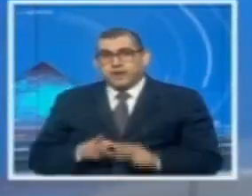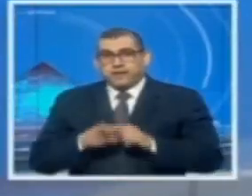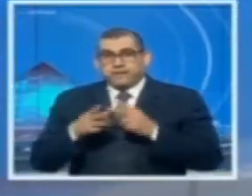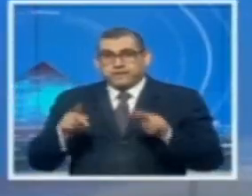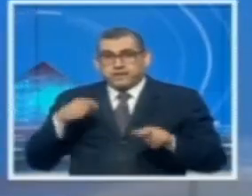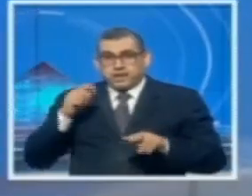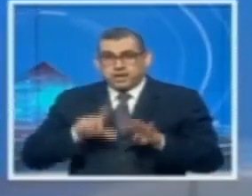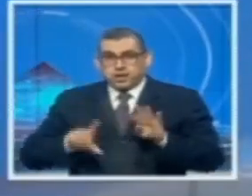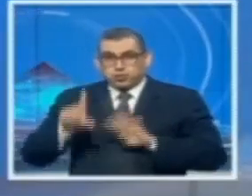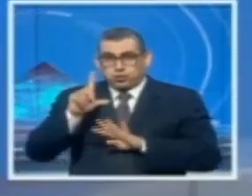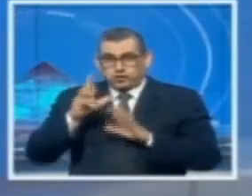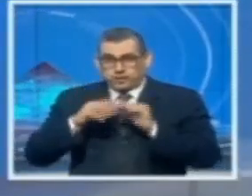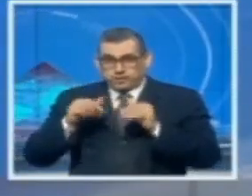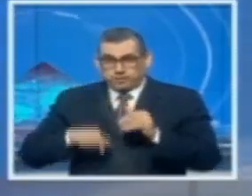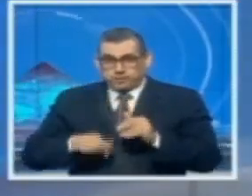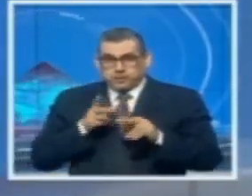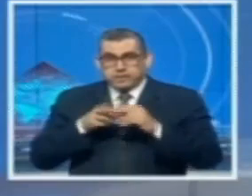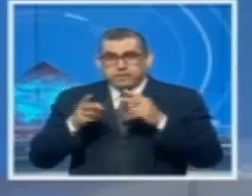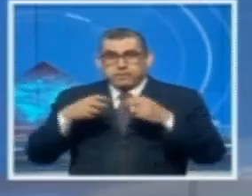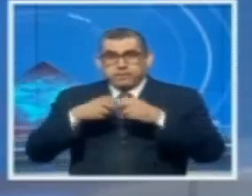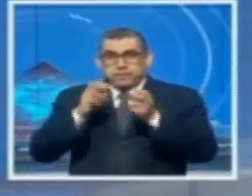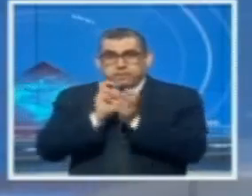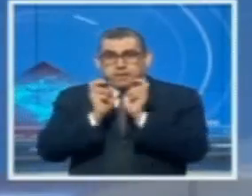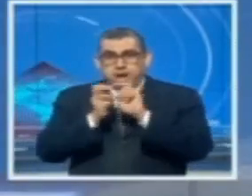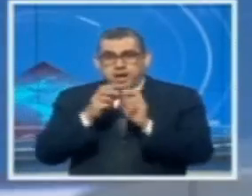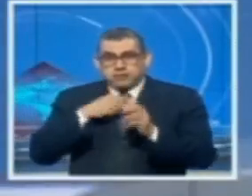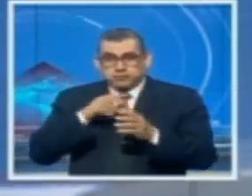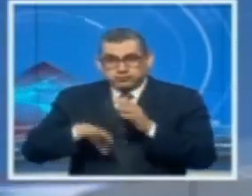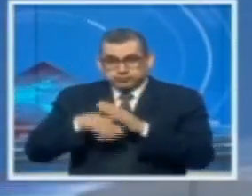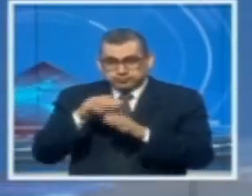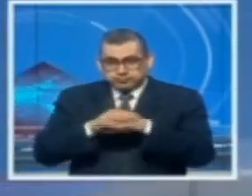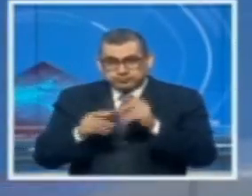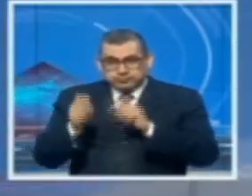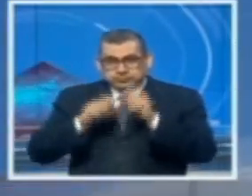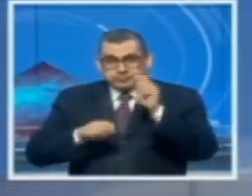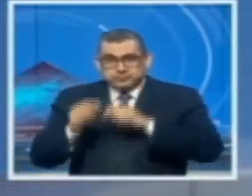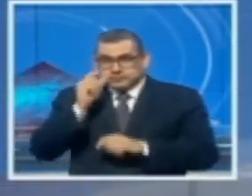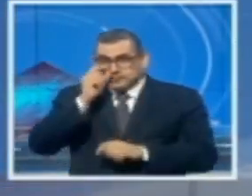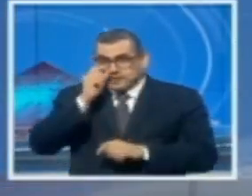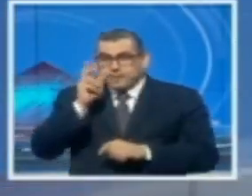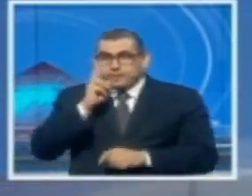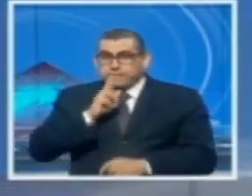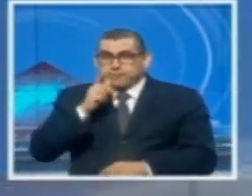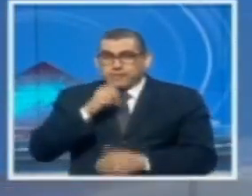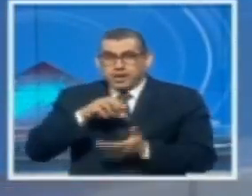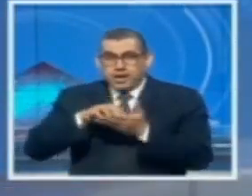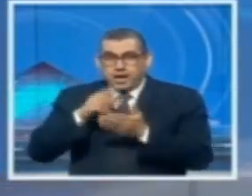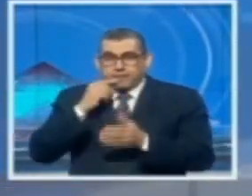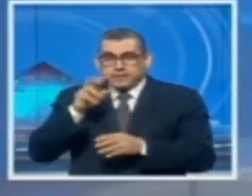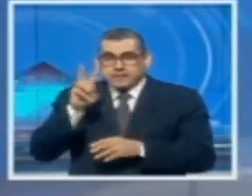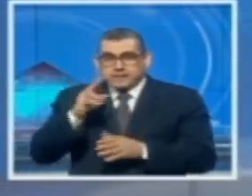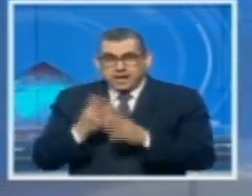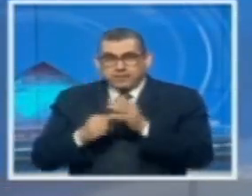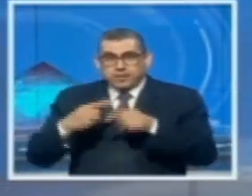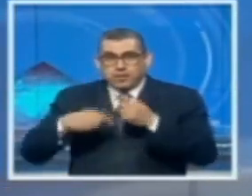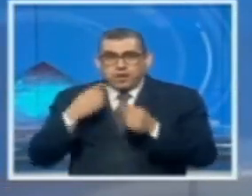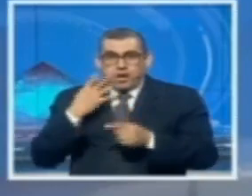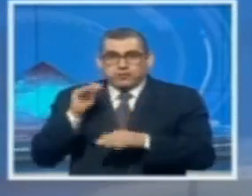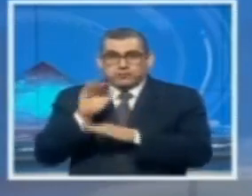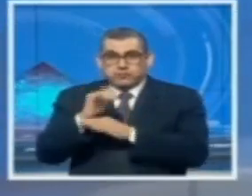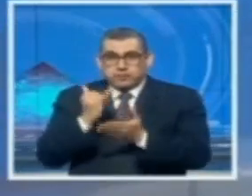افتتح رئيس مجلس الوزراء دكتور مصطفى مدبولي معرض تراثنا للحرف اليدوية والتراثية في دورته الرابعة تحت رعاية الرئيس عبد الفتاح